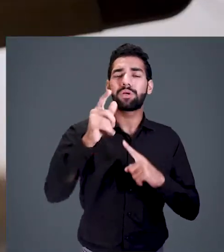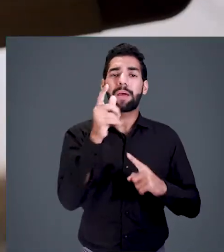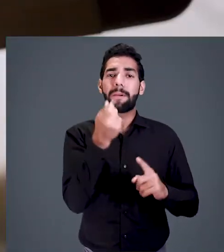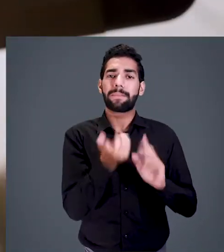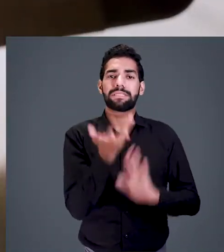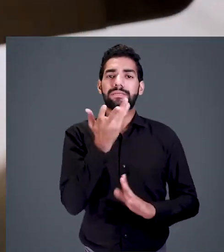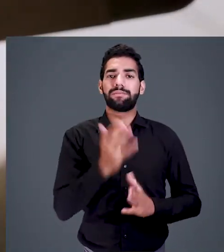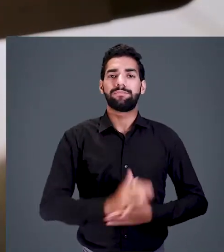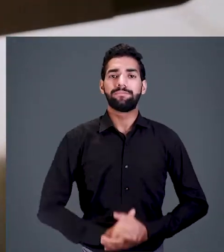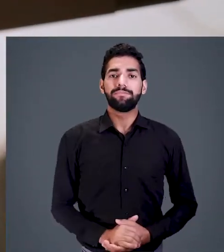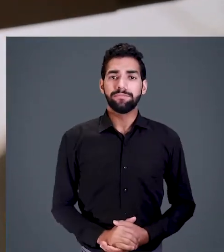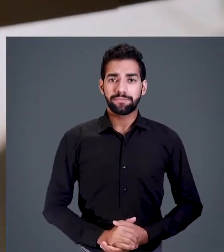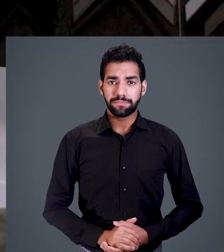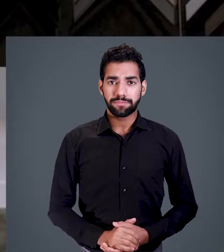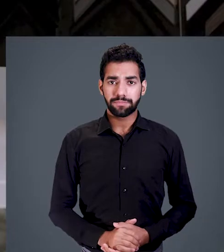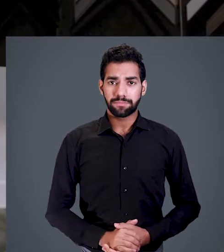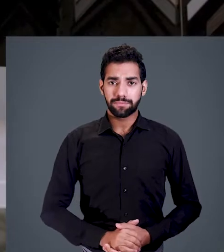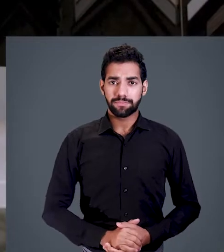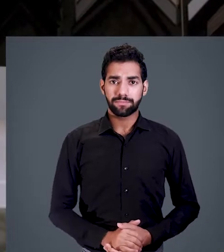رہی ہے۔